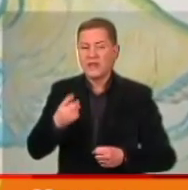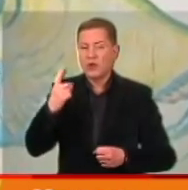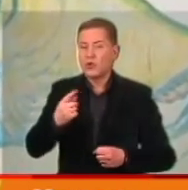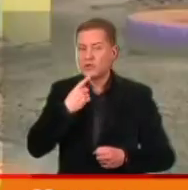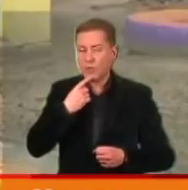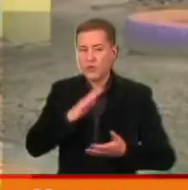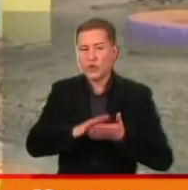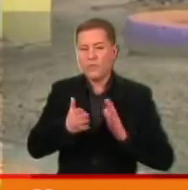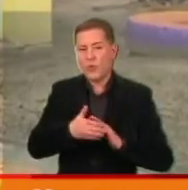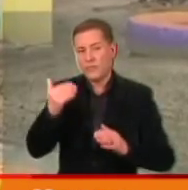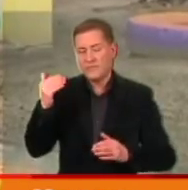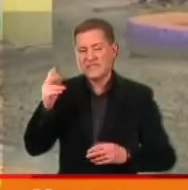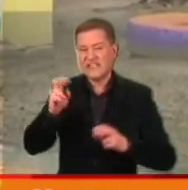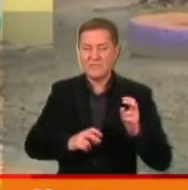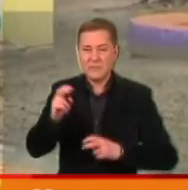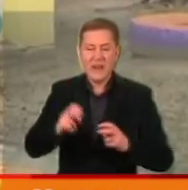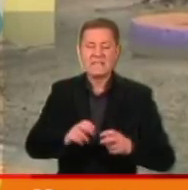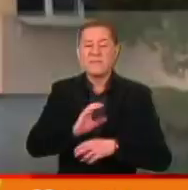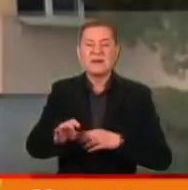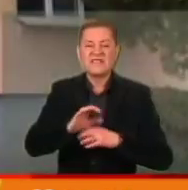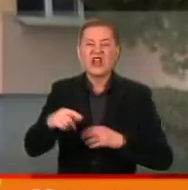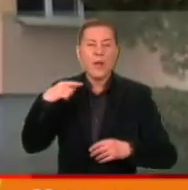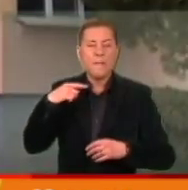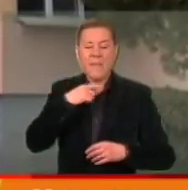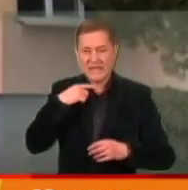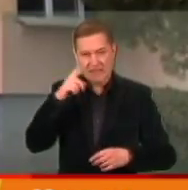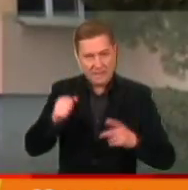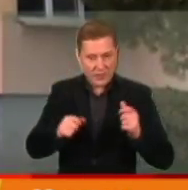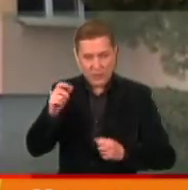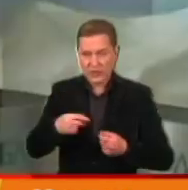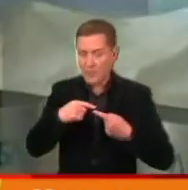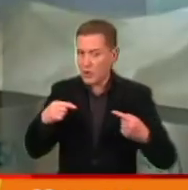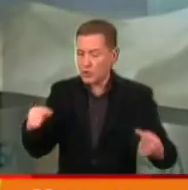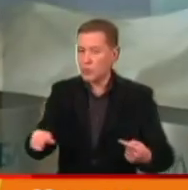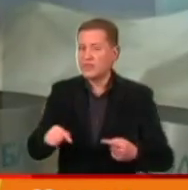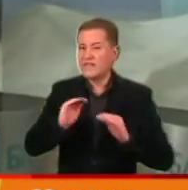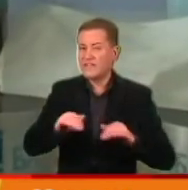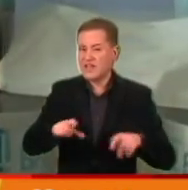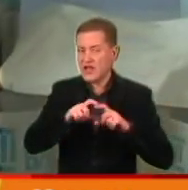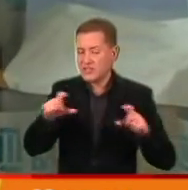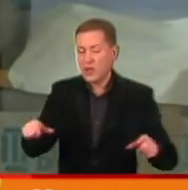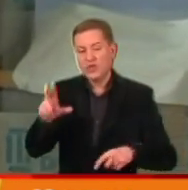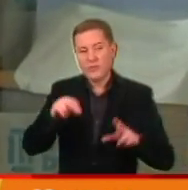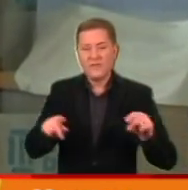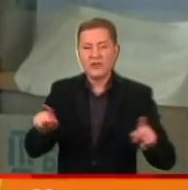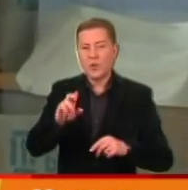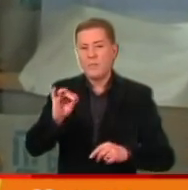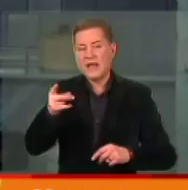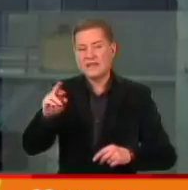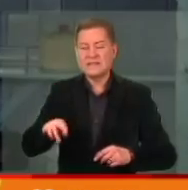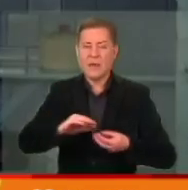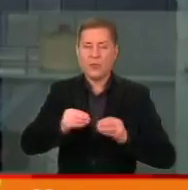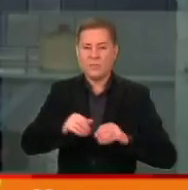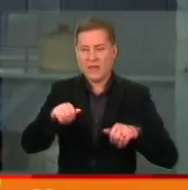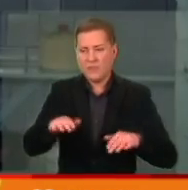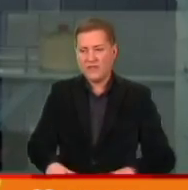з місцевими підприємцями про постачання м'ясомолочних продуктів в арцизькі садочки. Сподіваються, з березня проблему вже владнають.